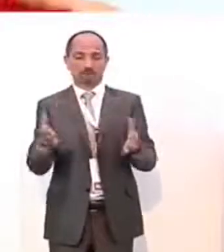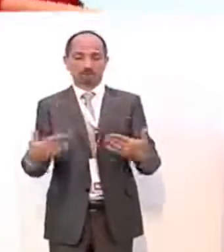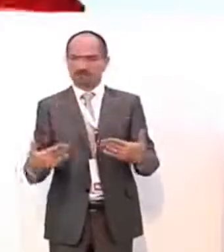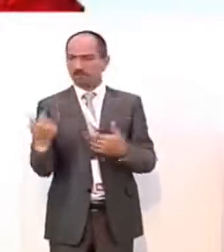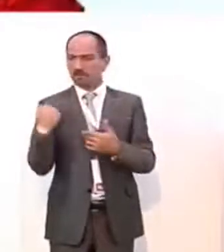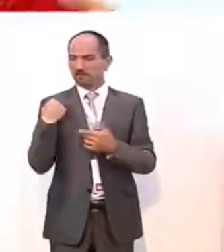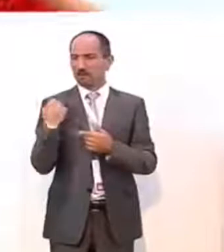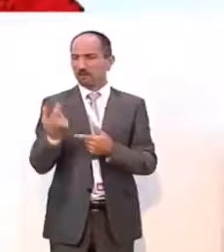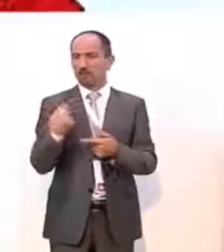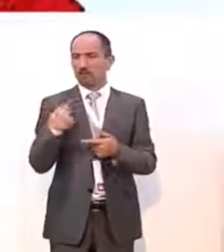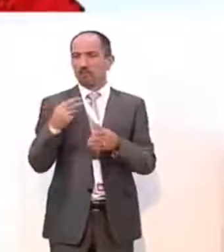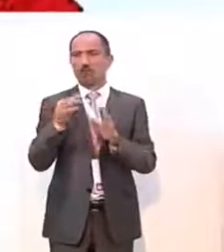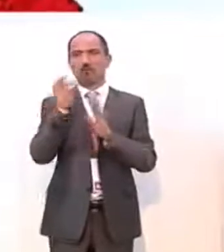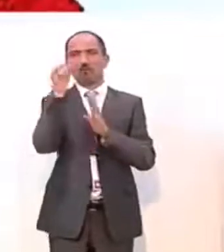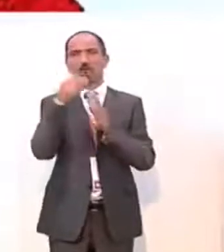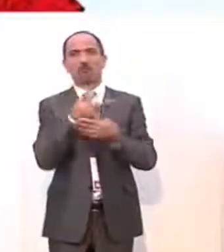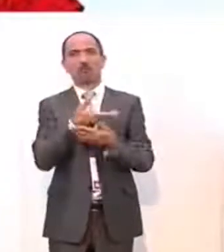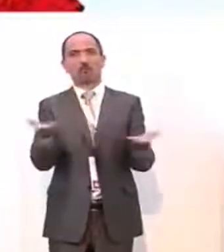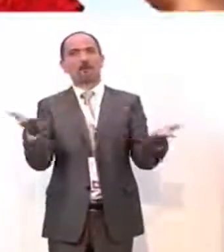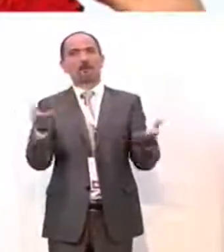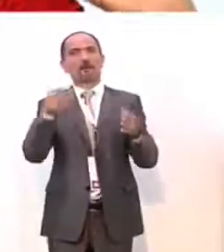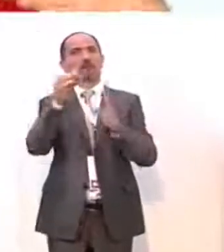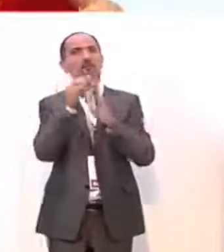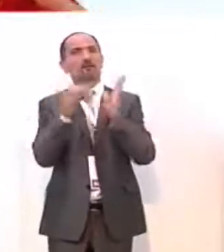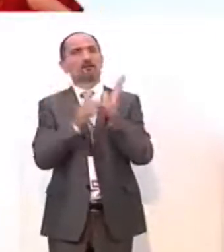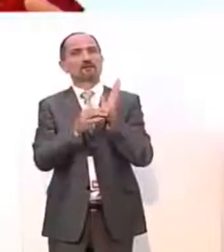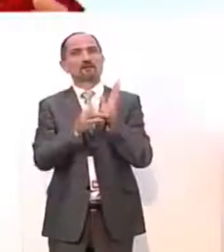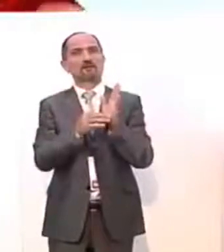Recentemente è stato pubblicato l'indice